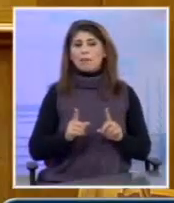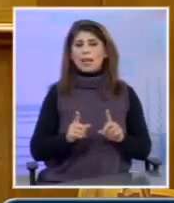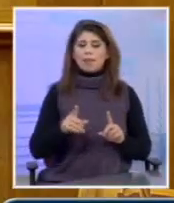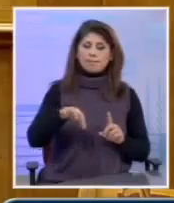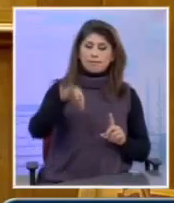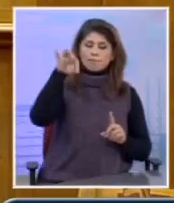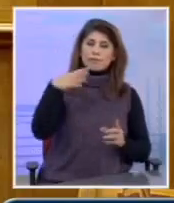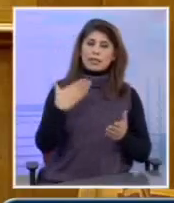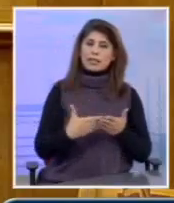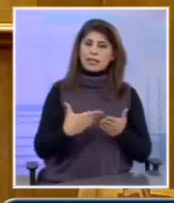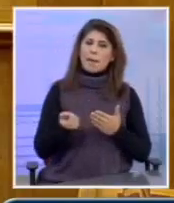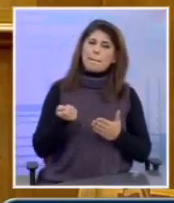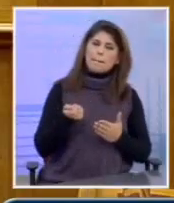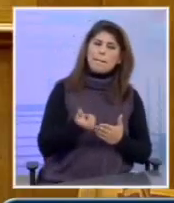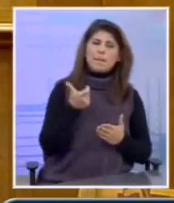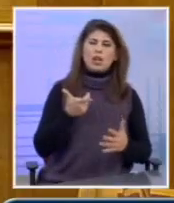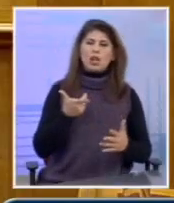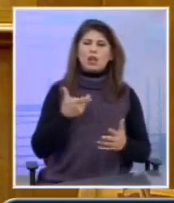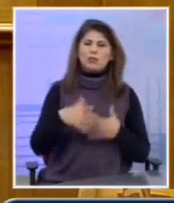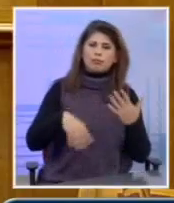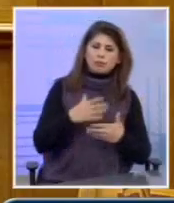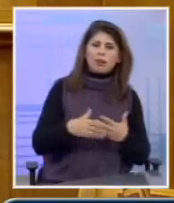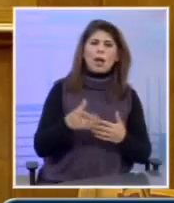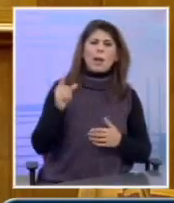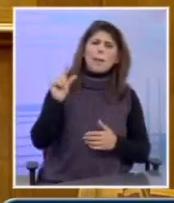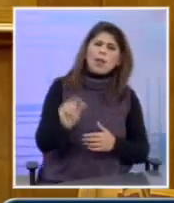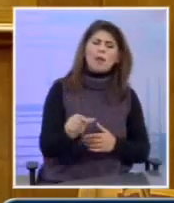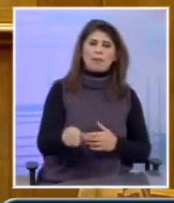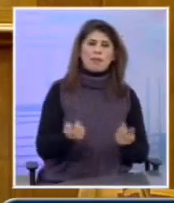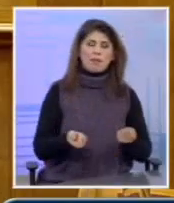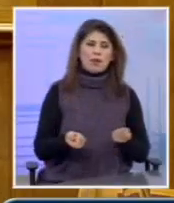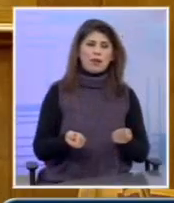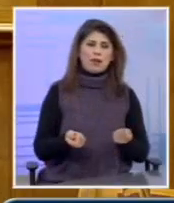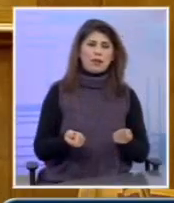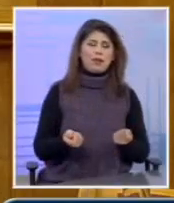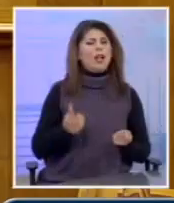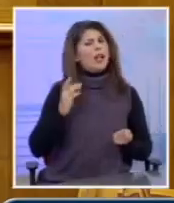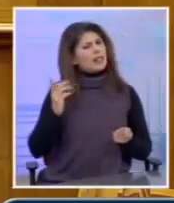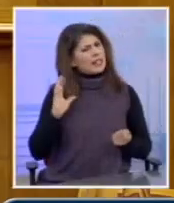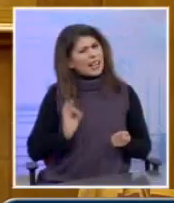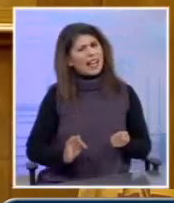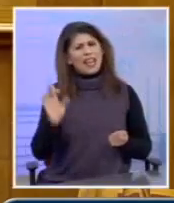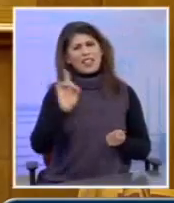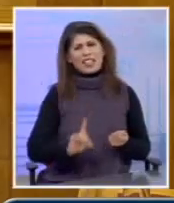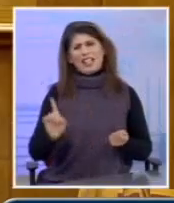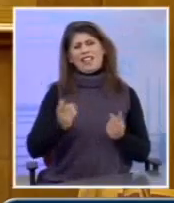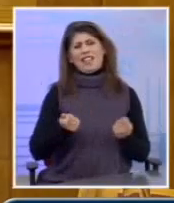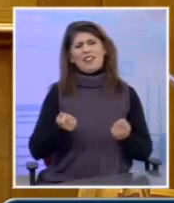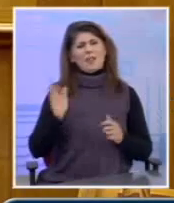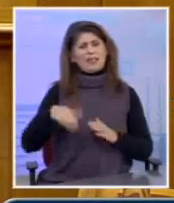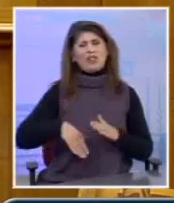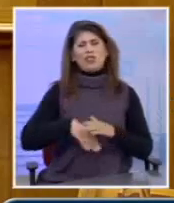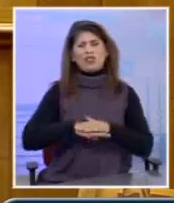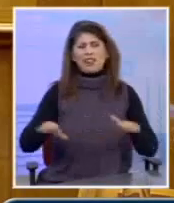στοιχεία, μικροεπισόδια, πολύ πολύ μικρότερα από αυτά που έγιναν και γίνονται κάθε Κυριακή μετά το τέλος των ποδοσφαιρικών